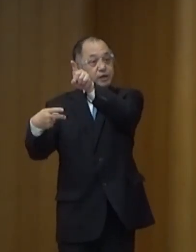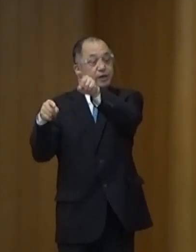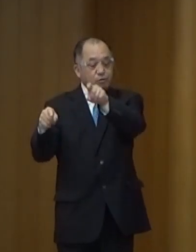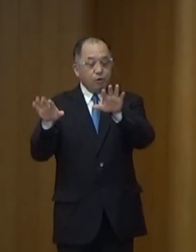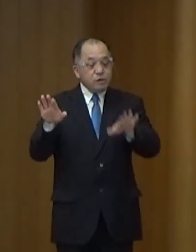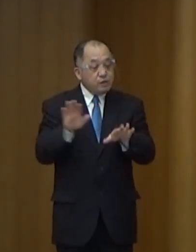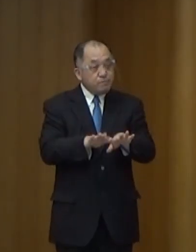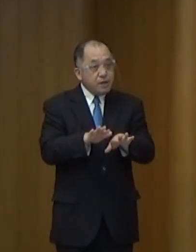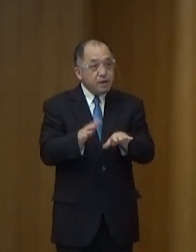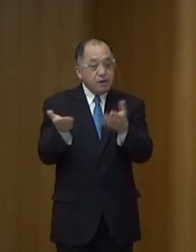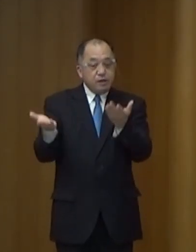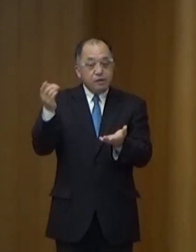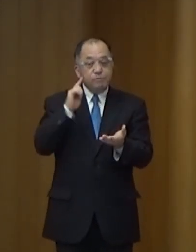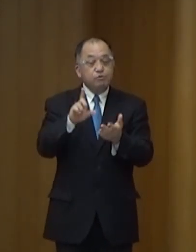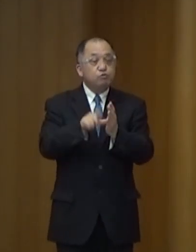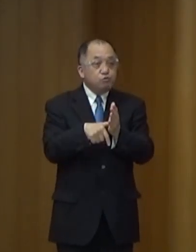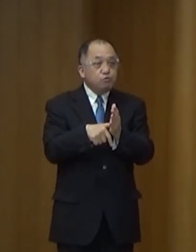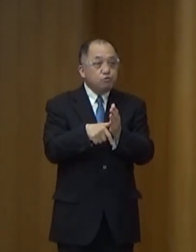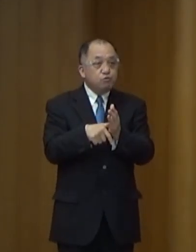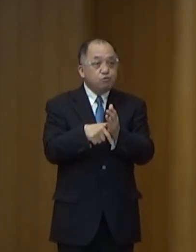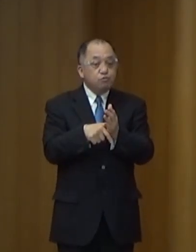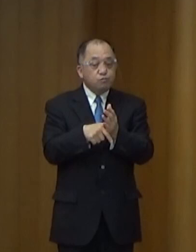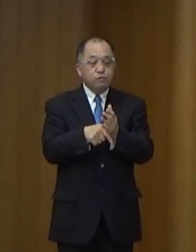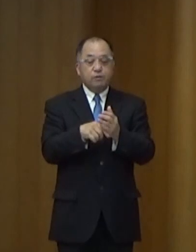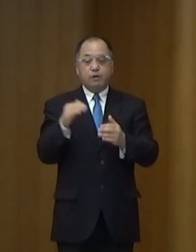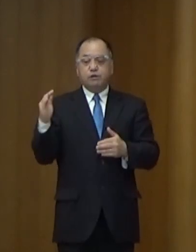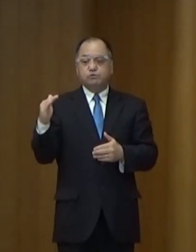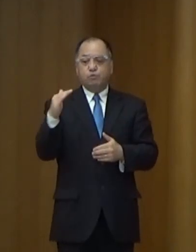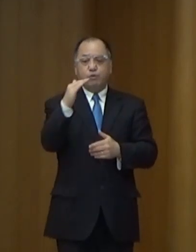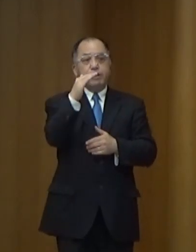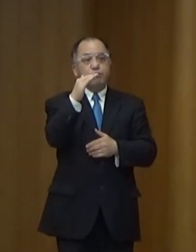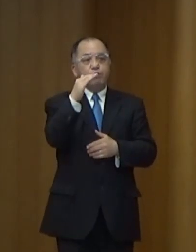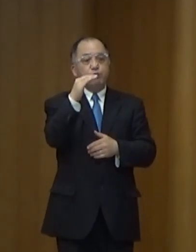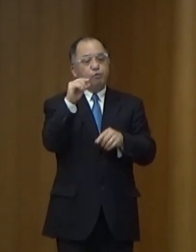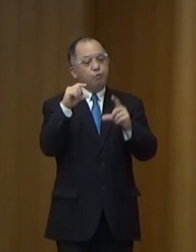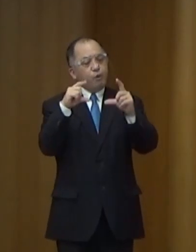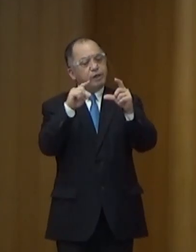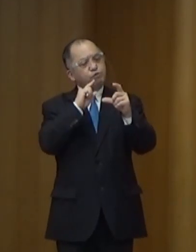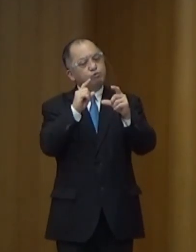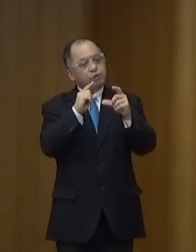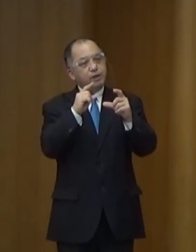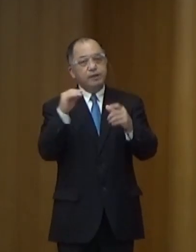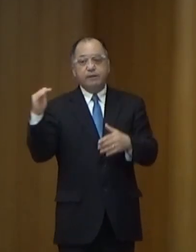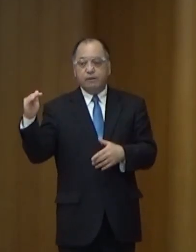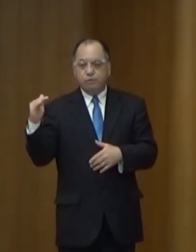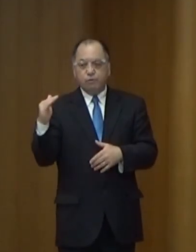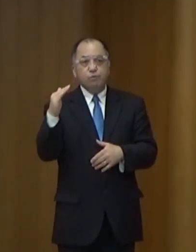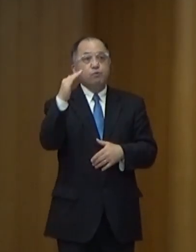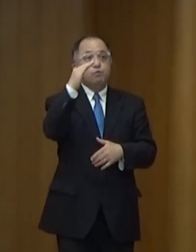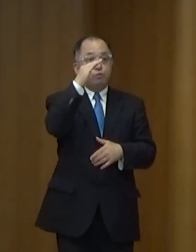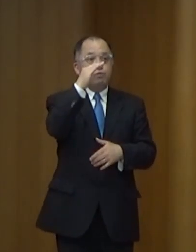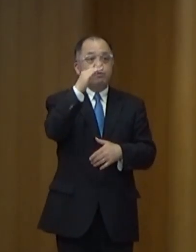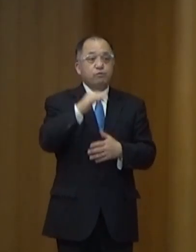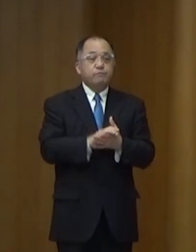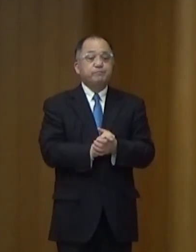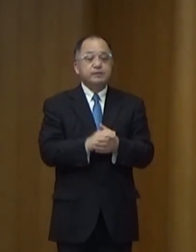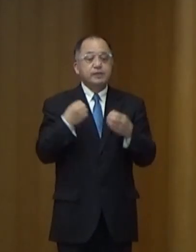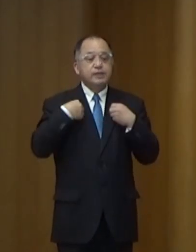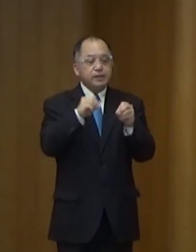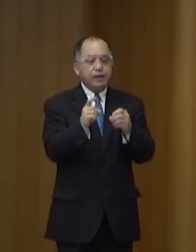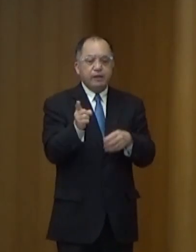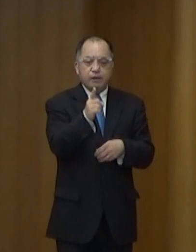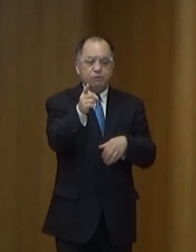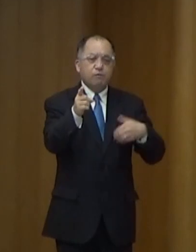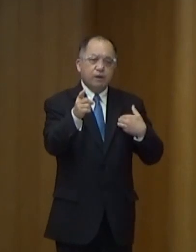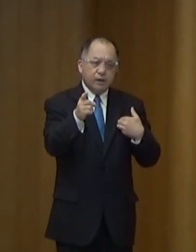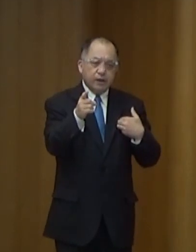してみますと、増加の割合が緩やかでありまして、陽性率や感染経路